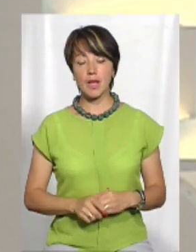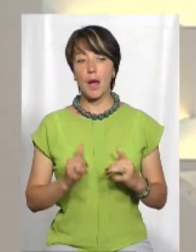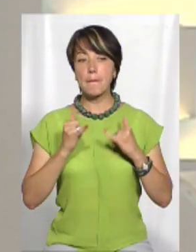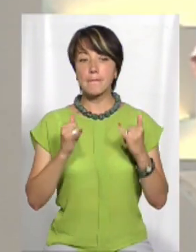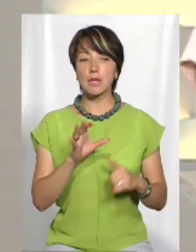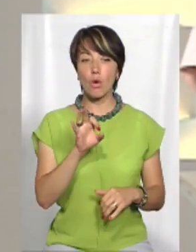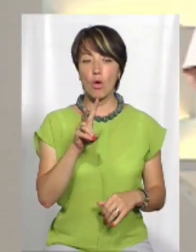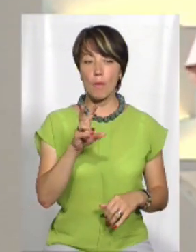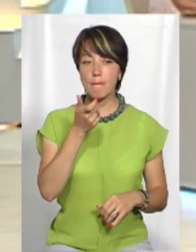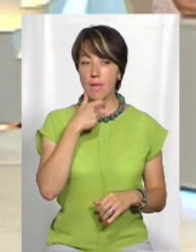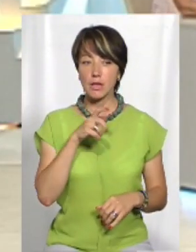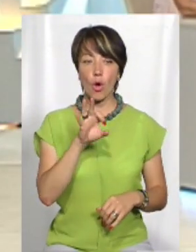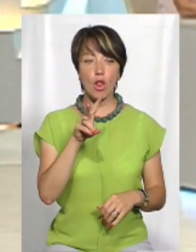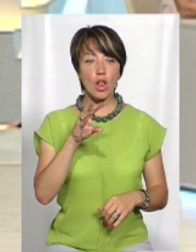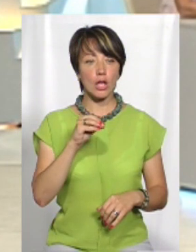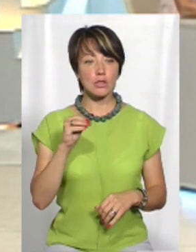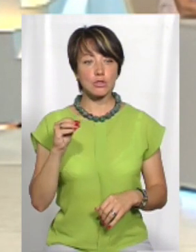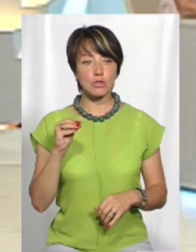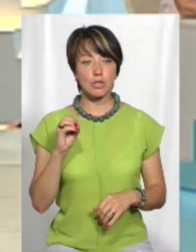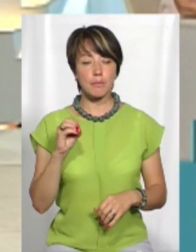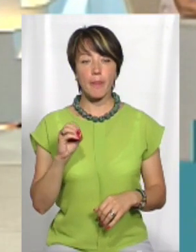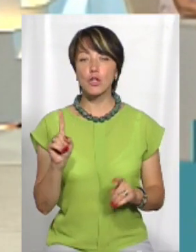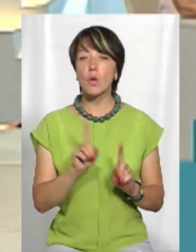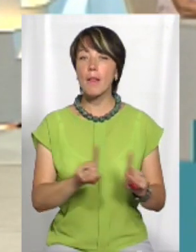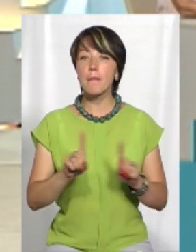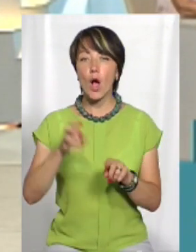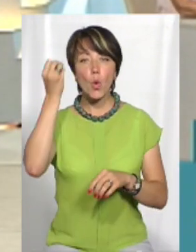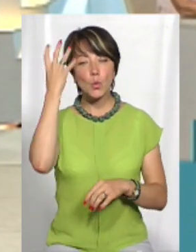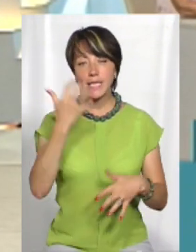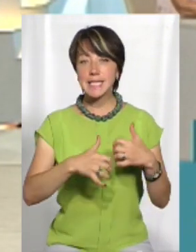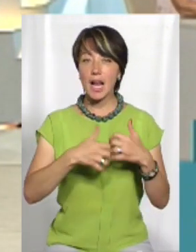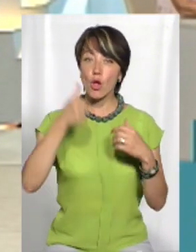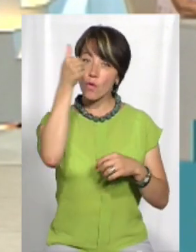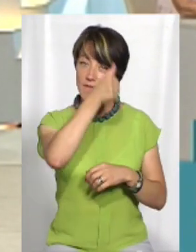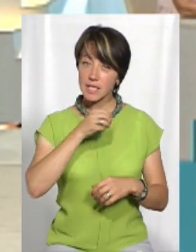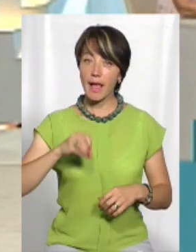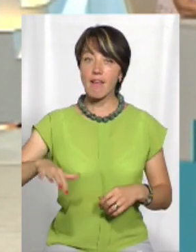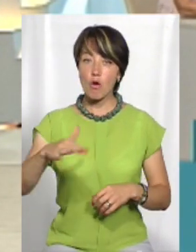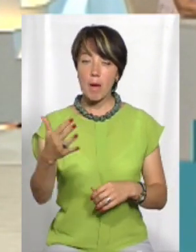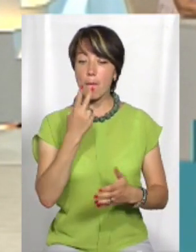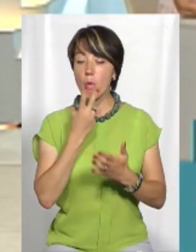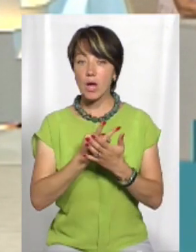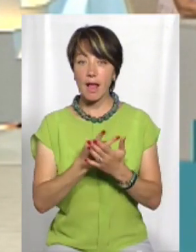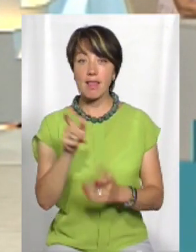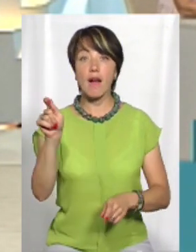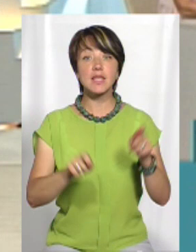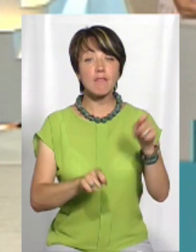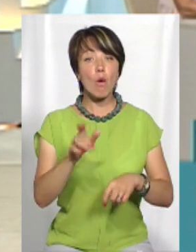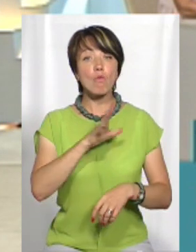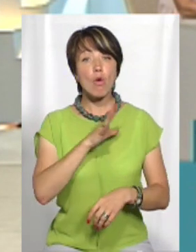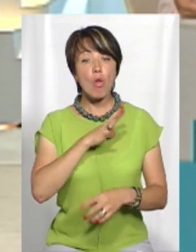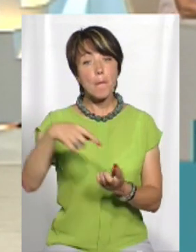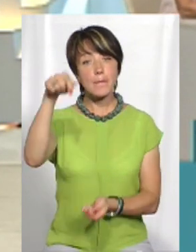Пане Олеже, от що із елементів культури середньовічної, європейської, продемонстровані на фестивалі,